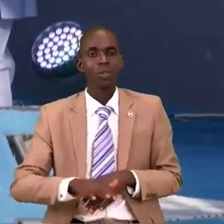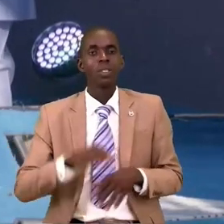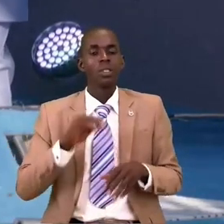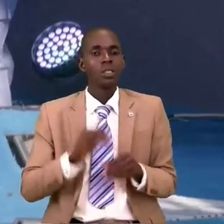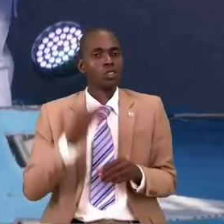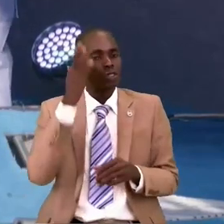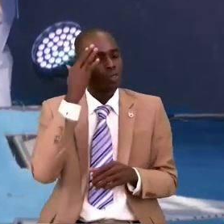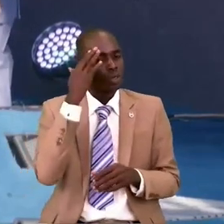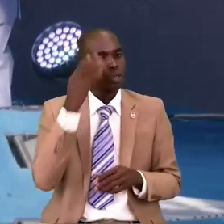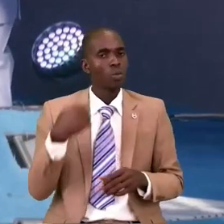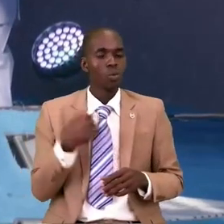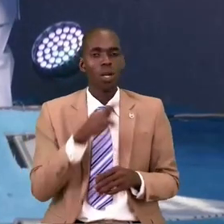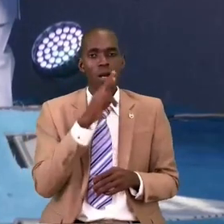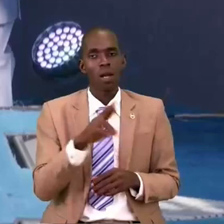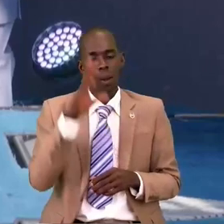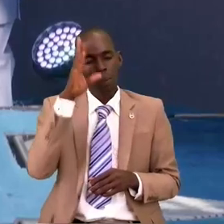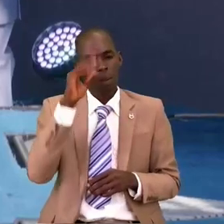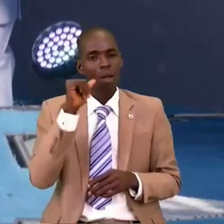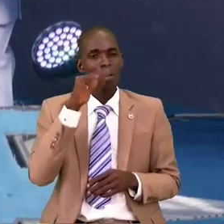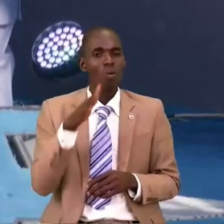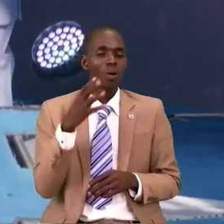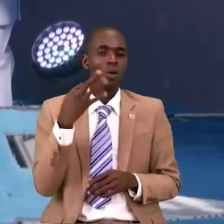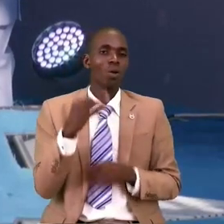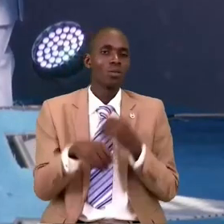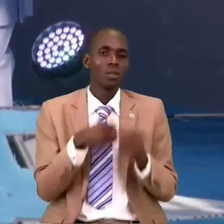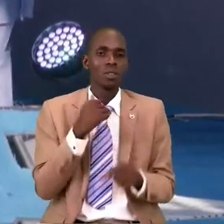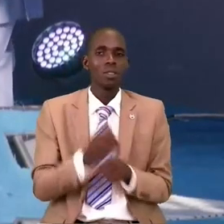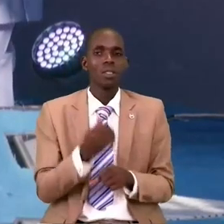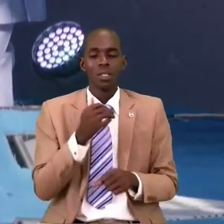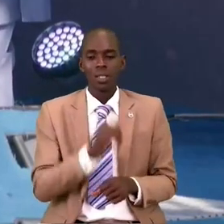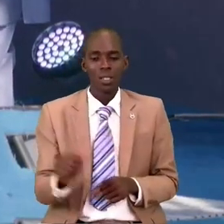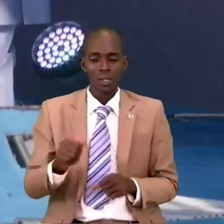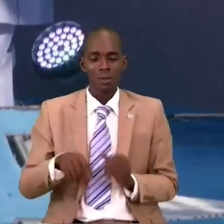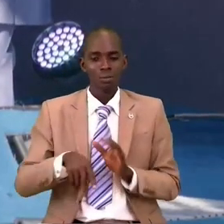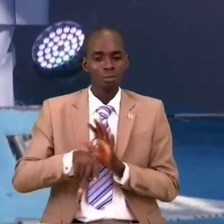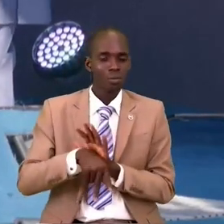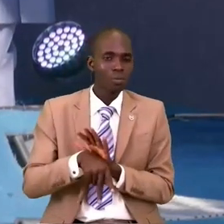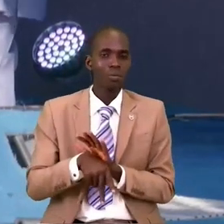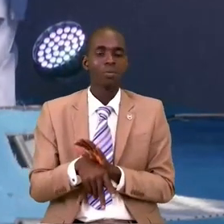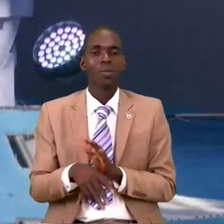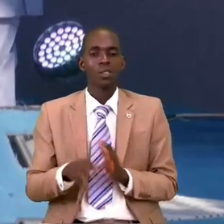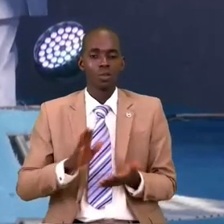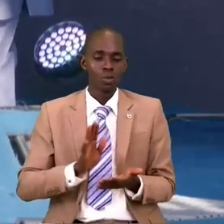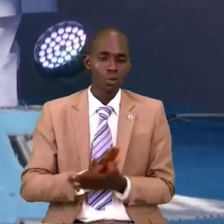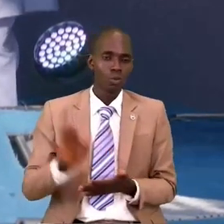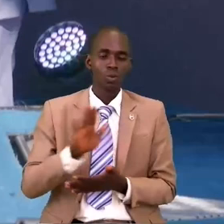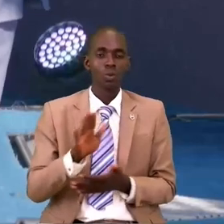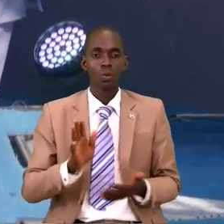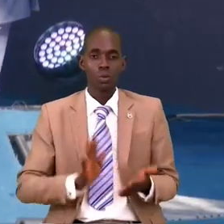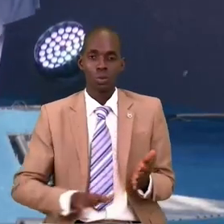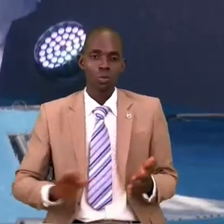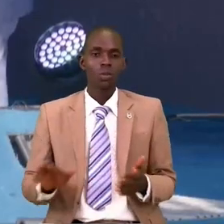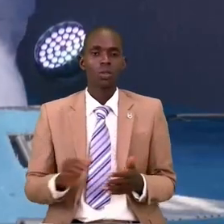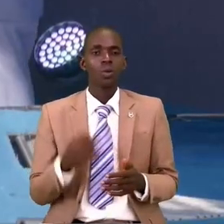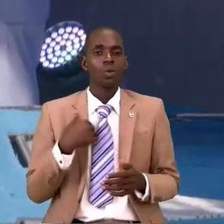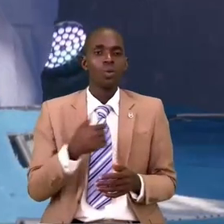primaire. Dans les choses de l'esprit, nous lisons ce que le Très-Haut a écrit. Et nous lisons ce que le Dieu du